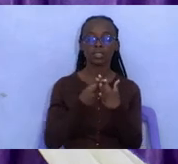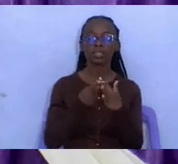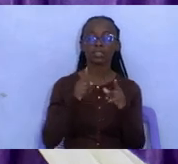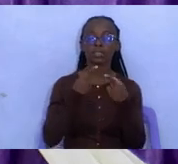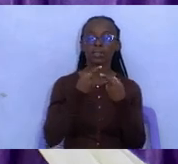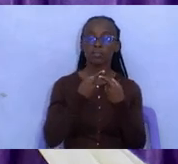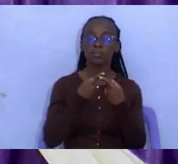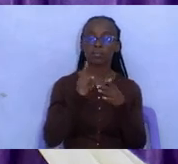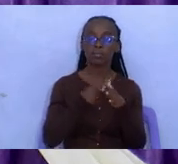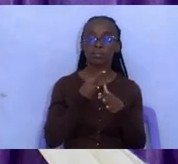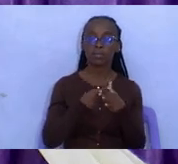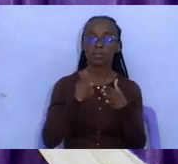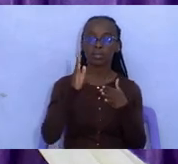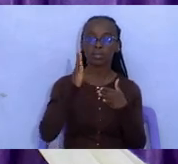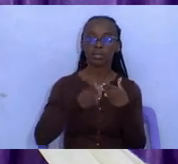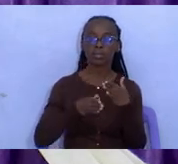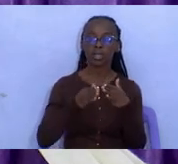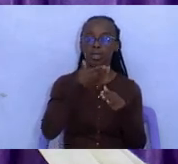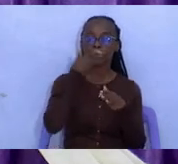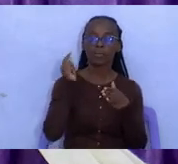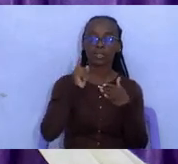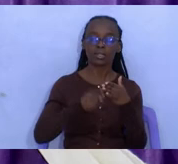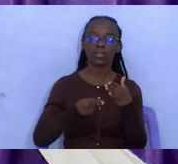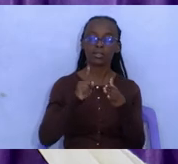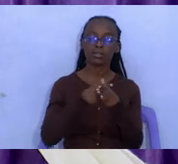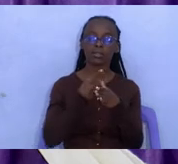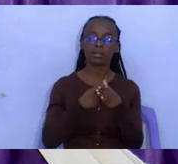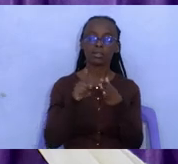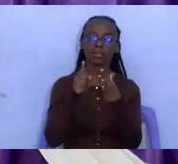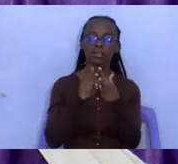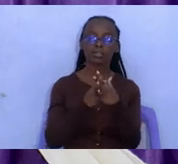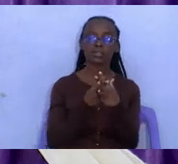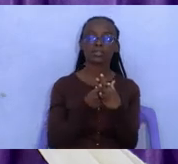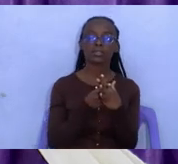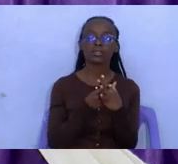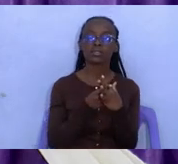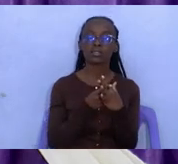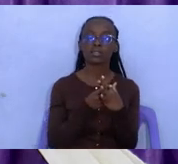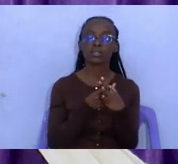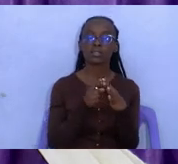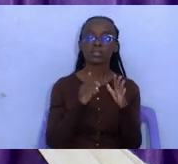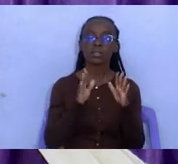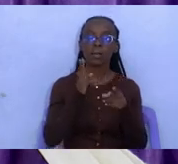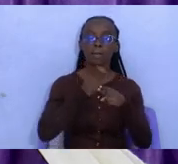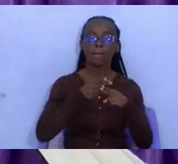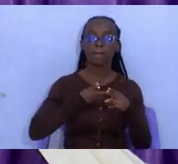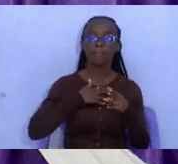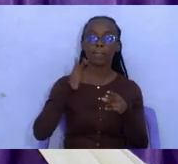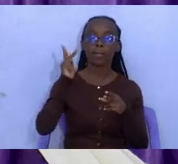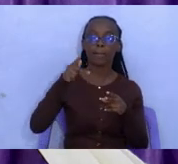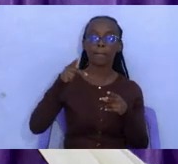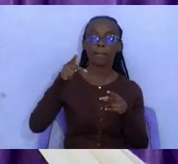mwanzo. Maandiko inasema heri mwisho wa jambo kuliko mwanzo wake. Kama nilivyosema pale awali, naitwa Pastor